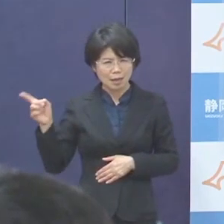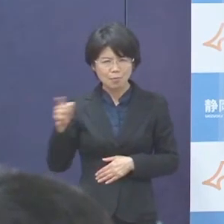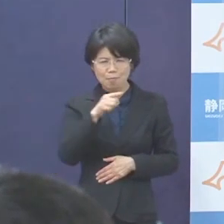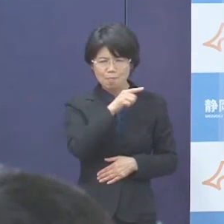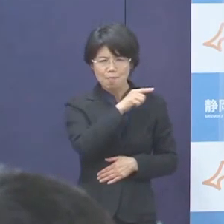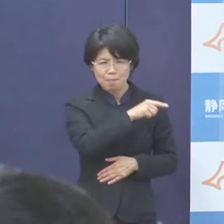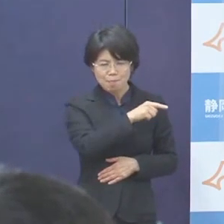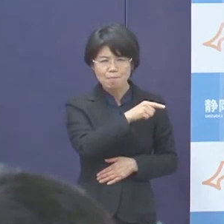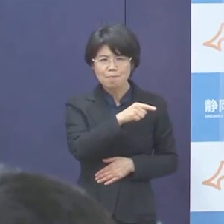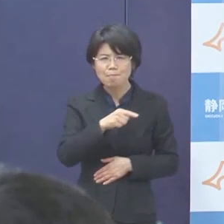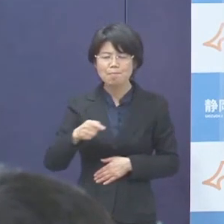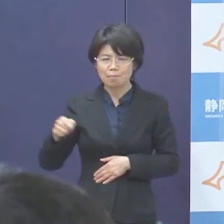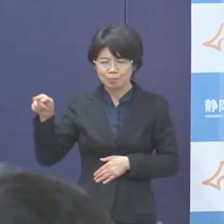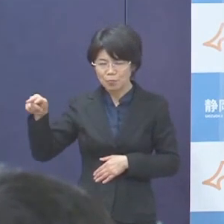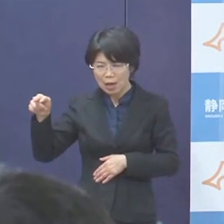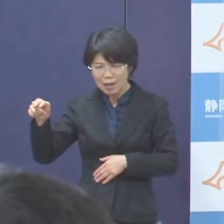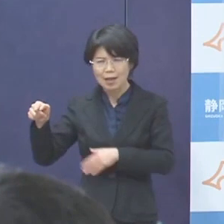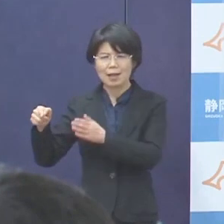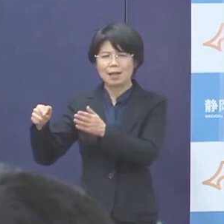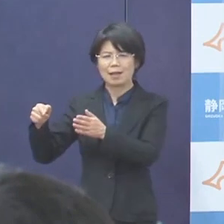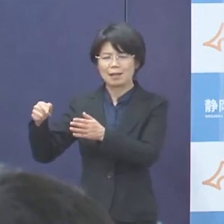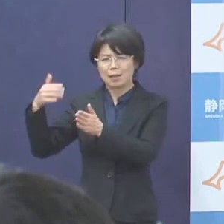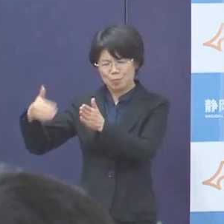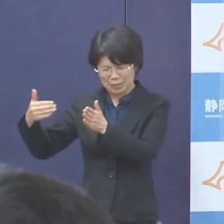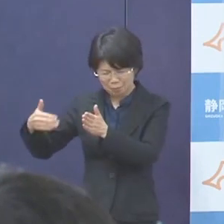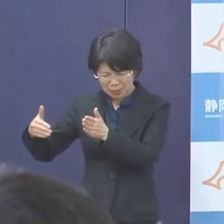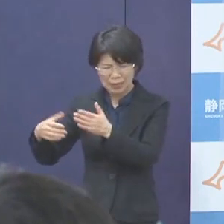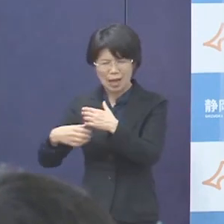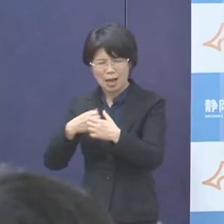都民あるいは県民に言われていると同じように、